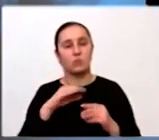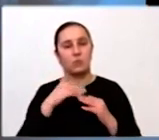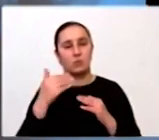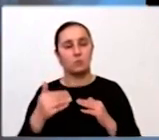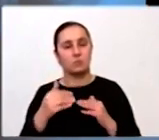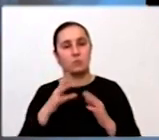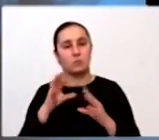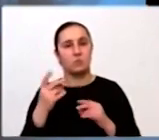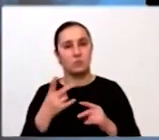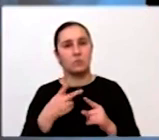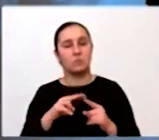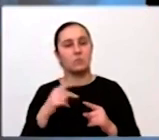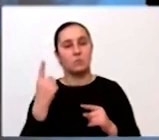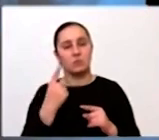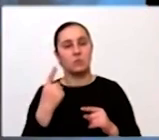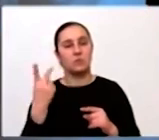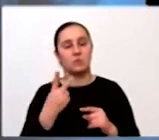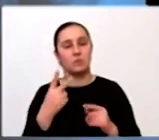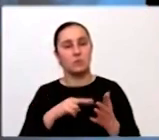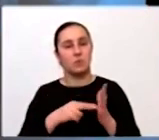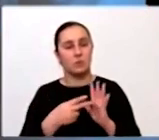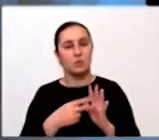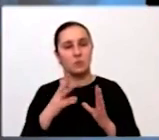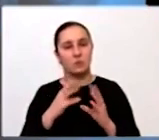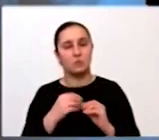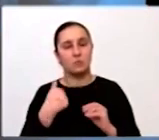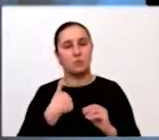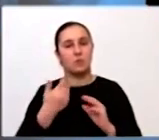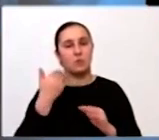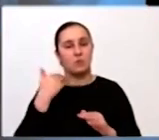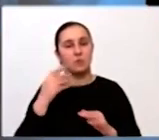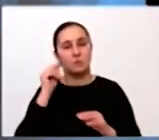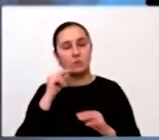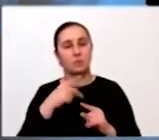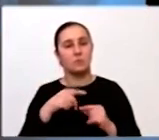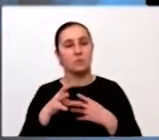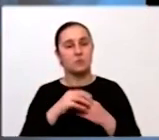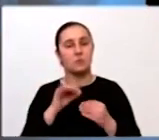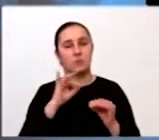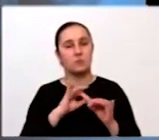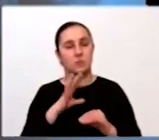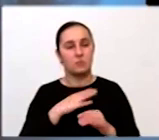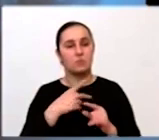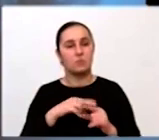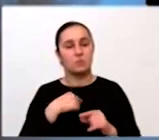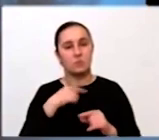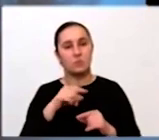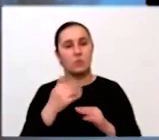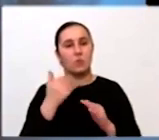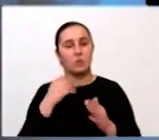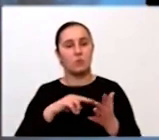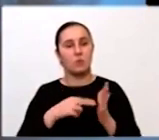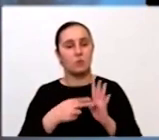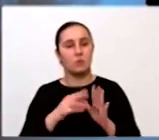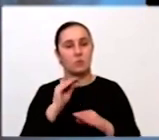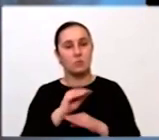orqasidan o'tishi kerak. Birinchi va ikkinchi planlar haqida biz avvalgi darslarda sizlar bilan gaplashgan edik. Shu uchun biz buni orqa planga